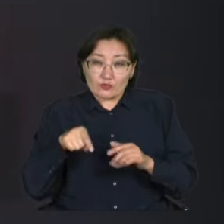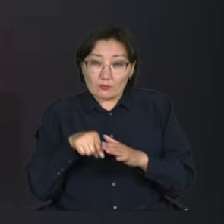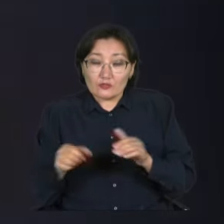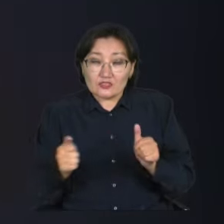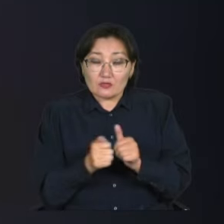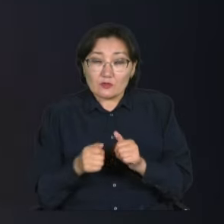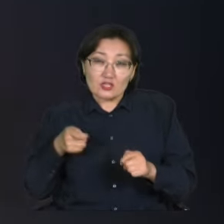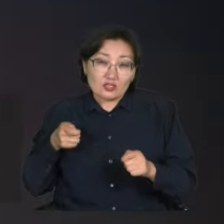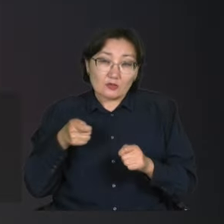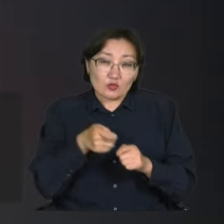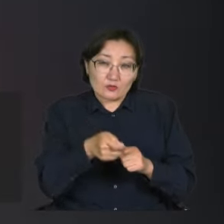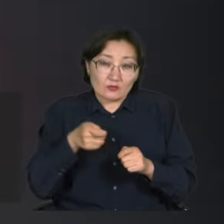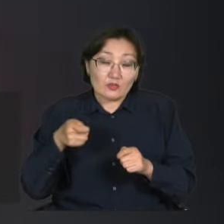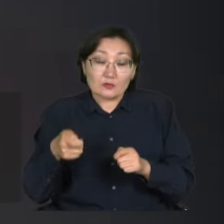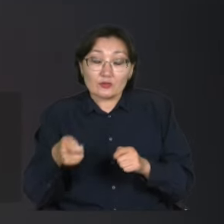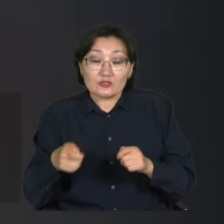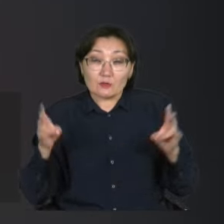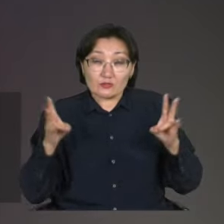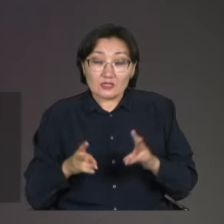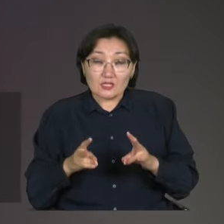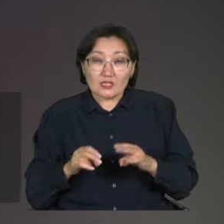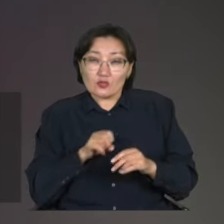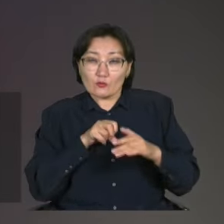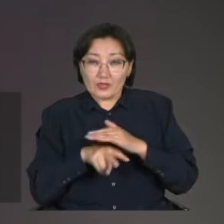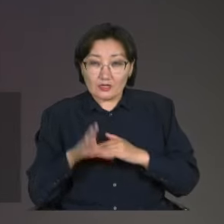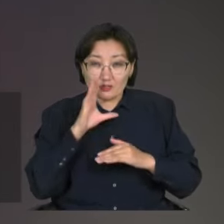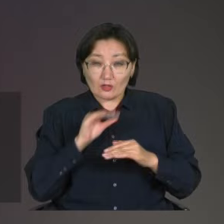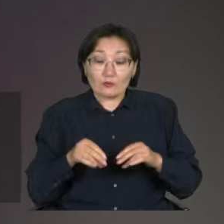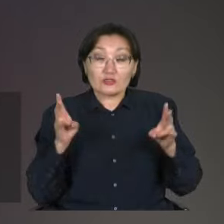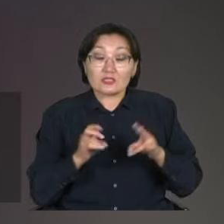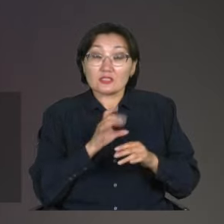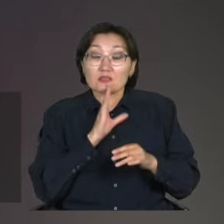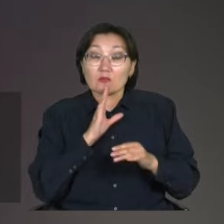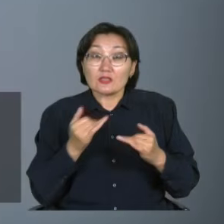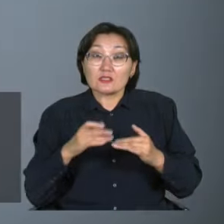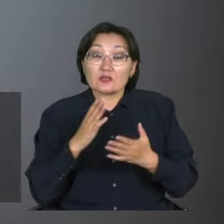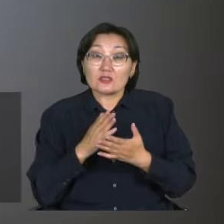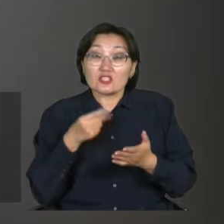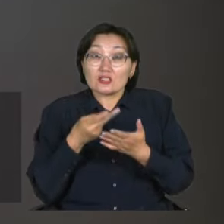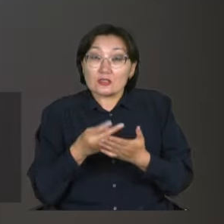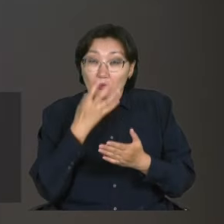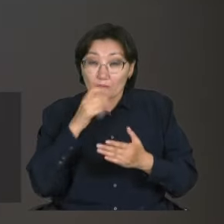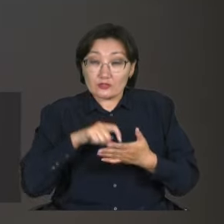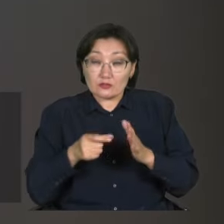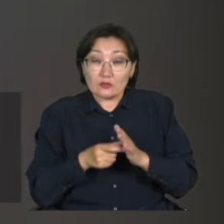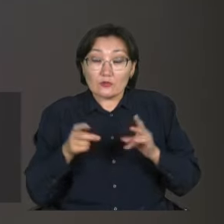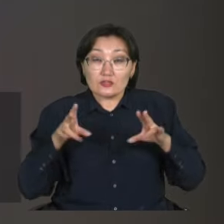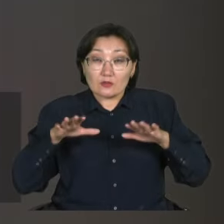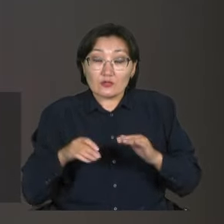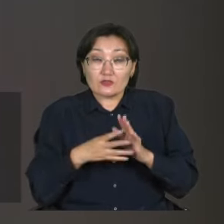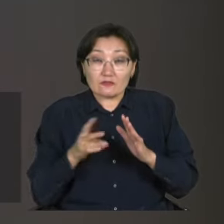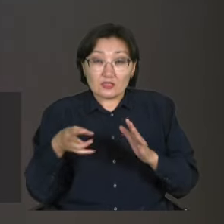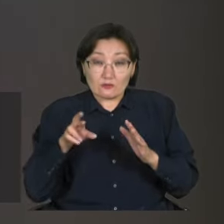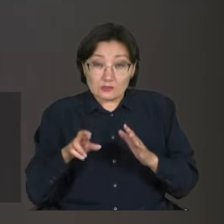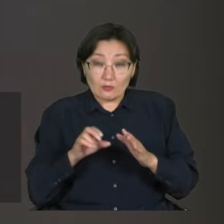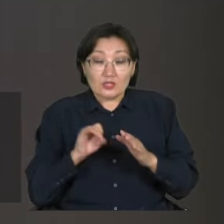потом наносит ей несколько ножевых ранений и скрывается. Пострадавшая сейчас находится в реанимации. Сам инцидент произошел 9